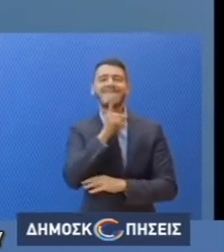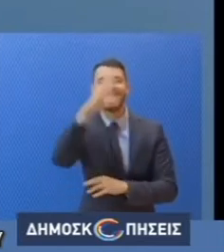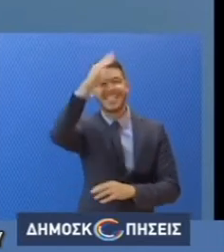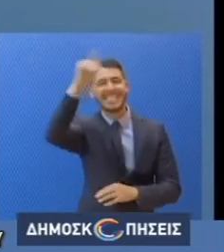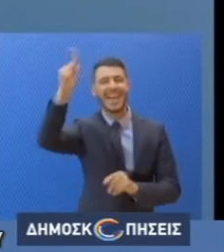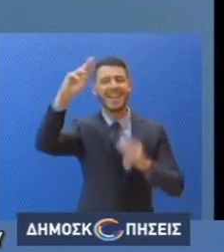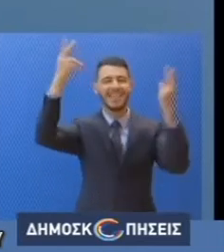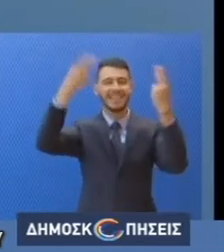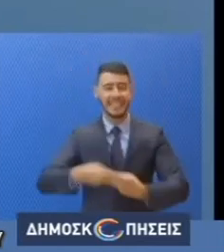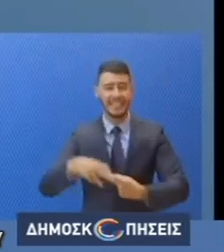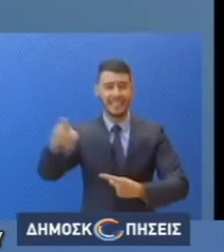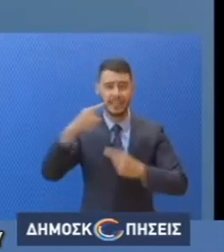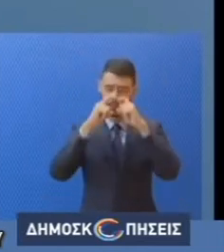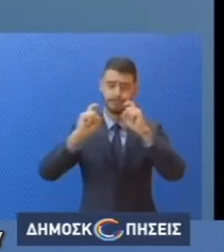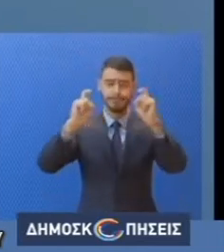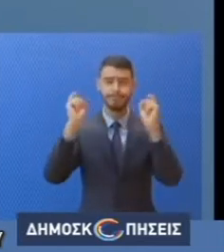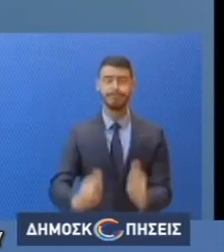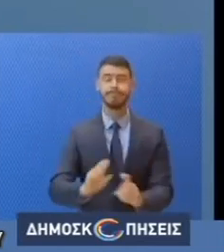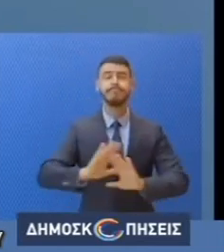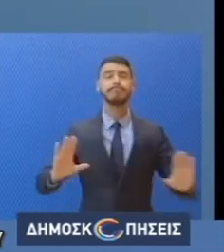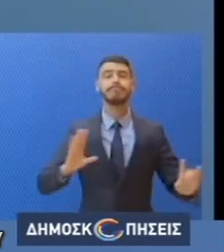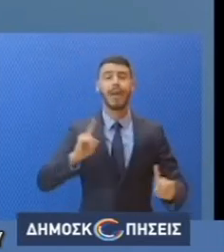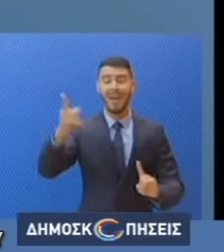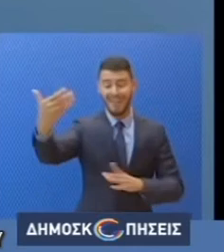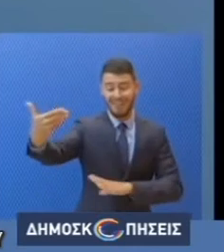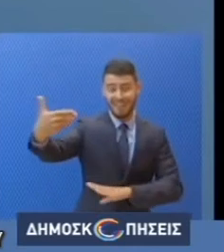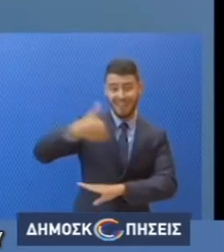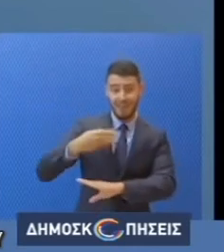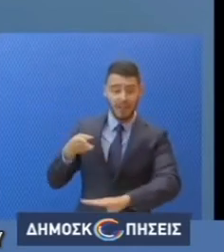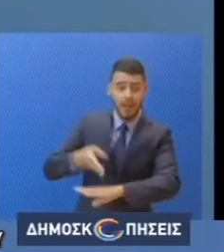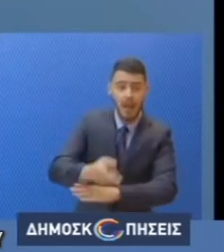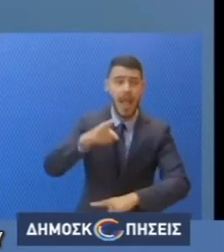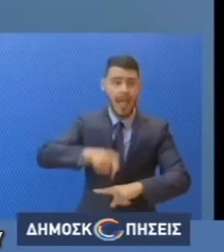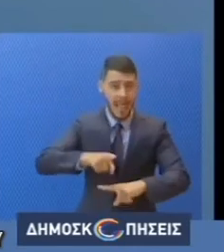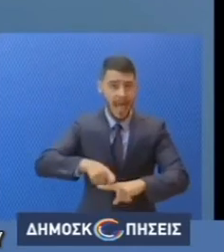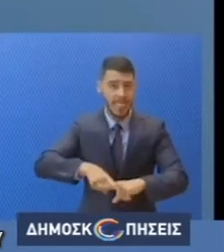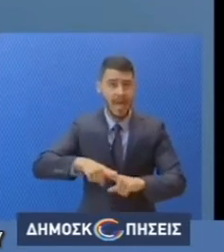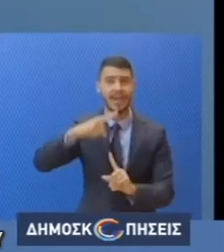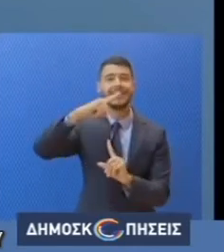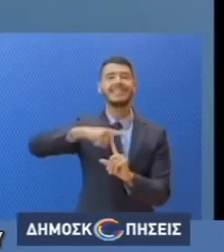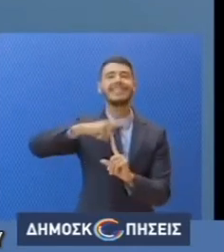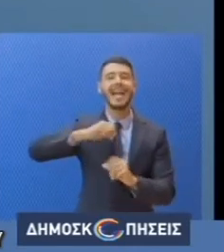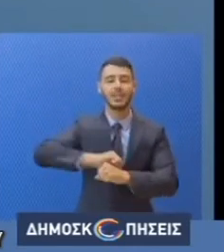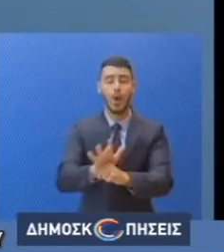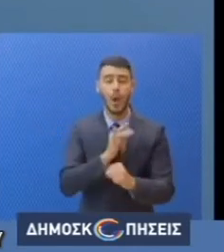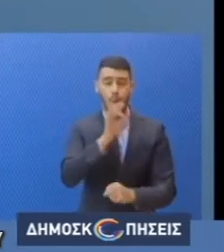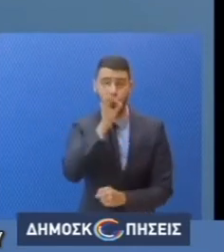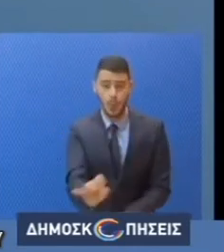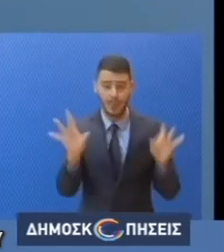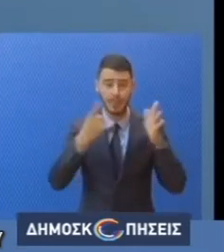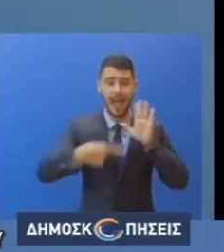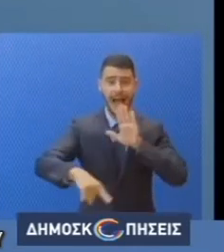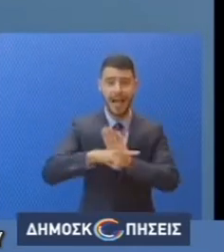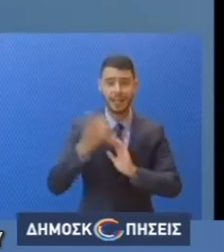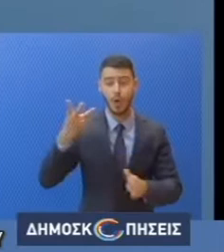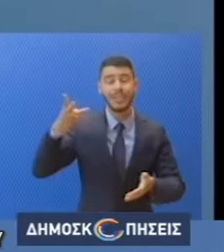Προμαχώνα υποχρεούνται να επιδεικνύουν αρνητικό αποτέλεσμα μοριακού ελέγχου του PCR για τον κορονοϊό που να έχει